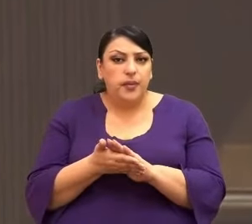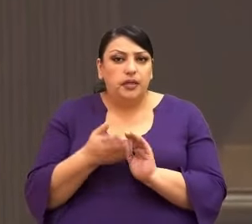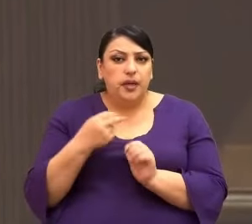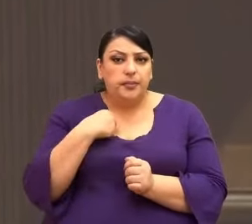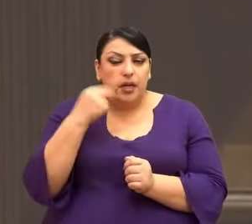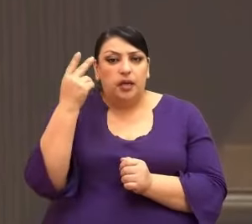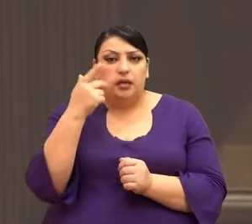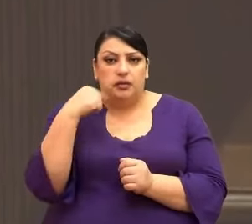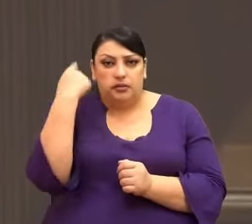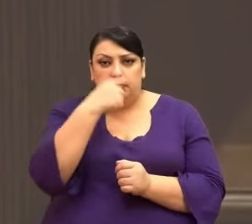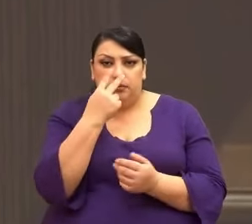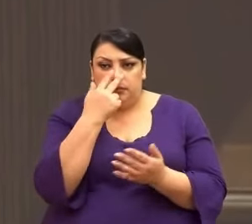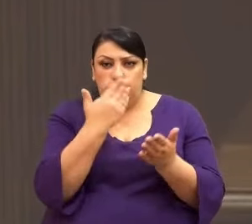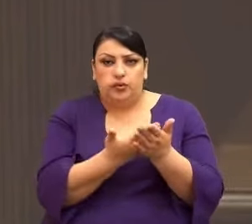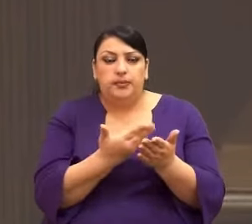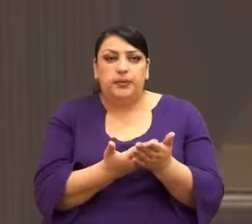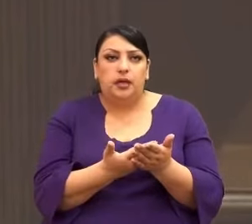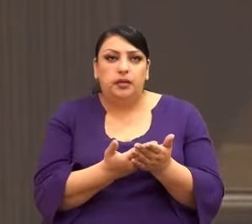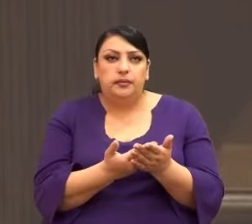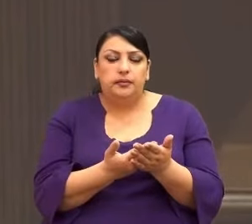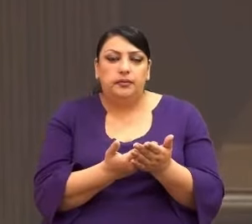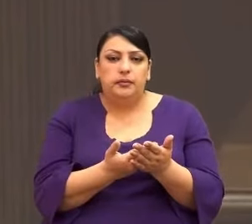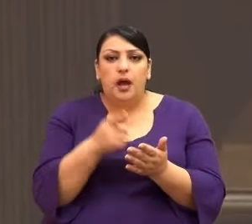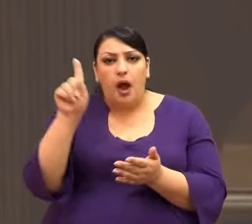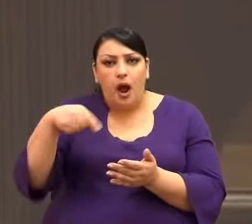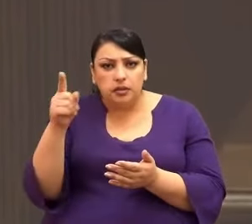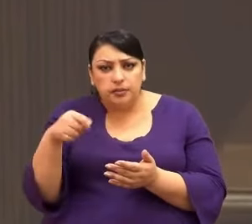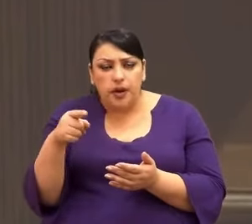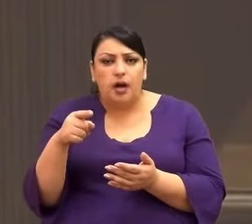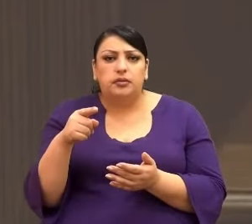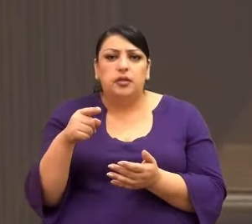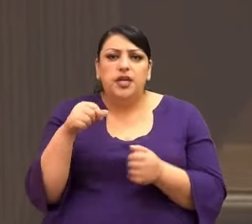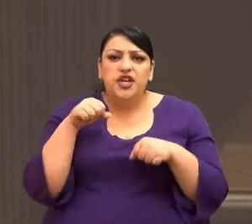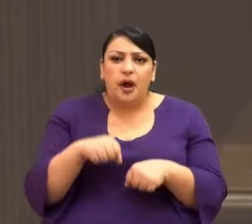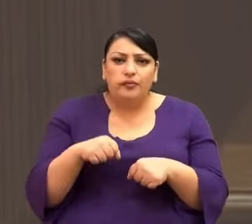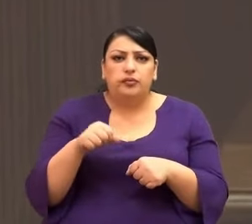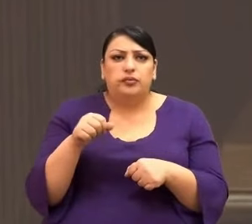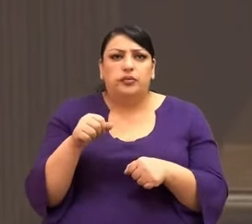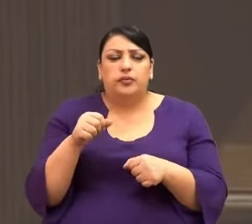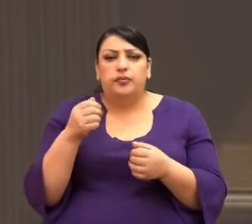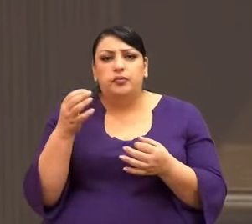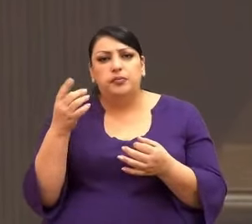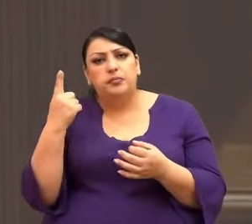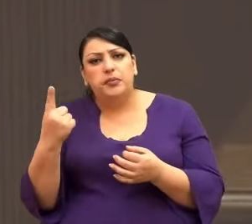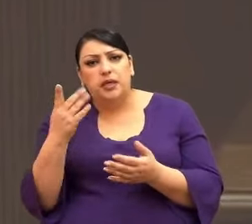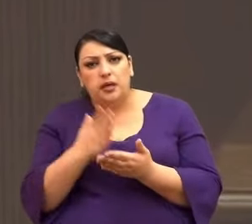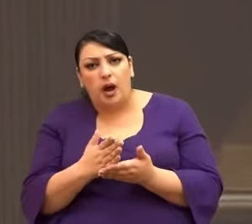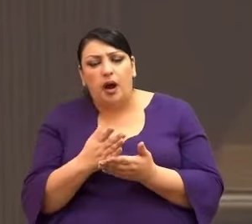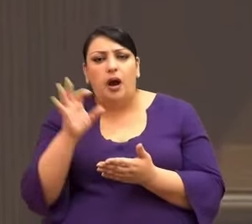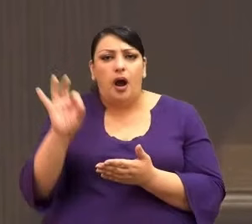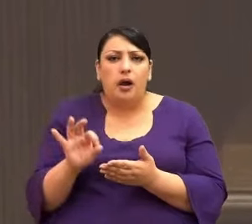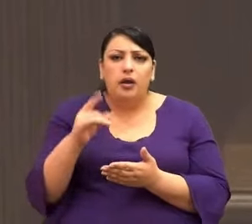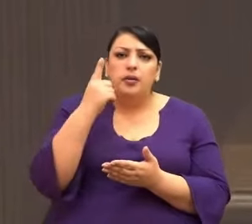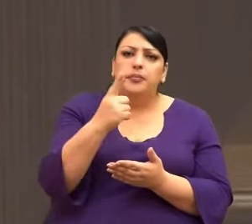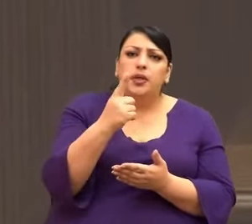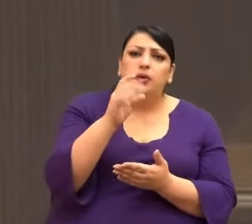Միևնույն գործունեությունը հարկման արտոնյալ համակարգերում իրականացնելու դեպքում, մի դեպքում հարկ չկա, մի դեպքում կա 5% հարկ, մեկ